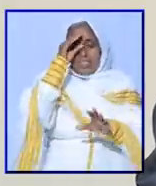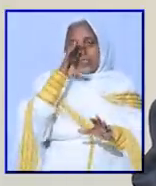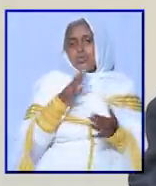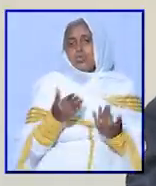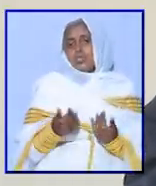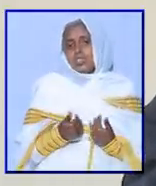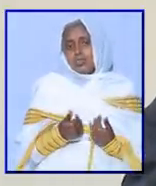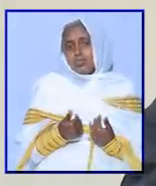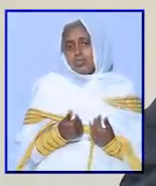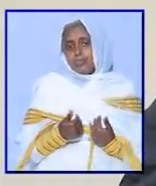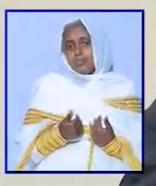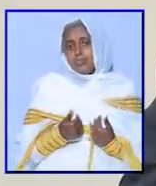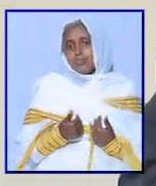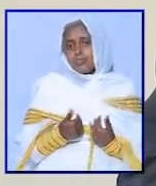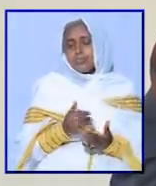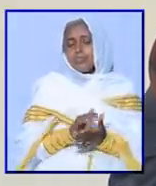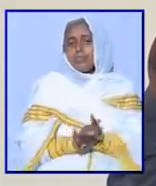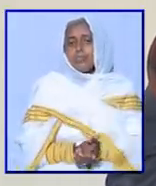የተሰጣቸው ሰዎች አሉ